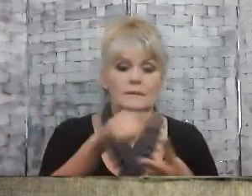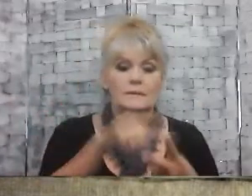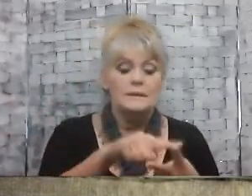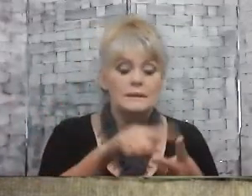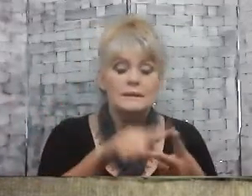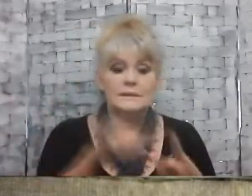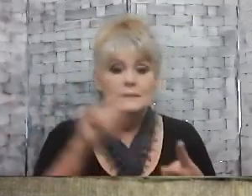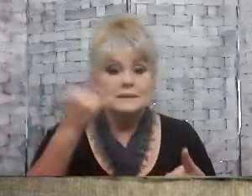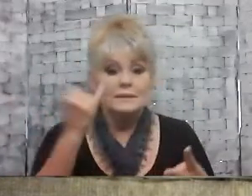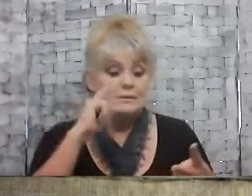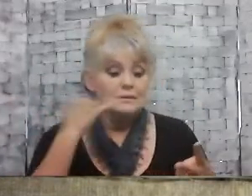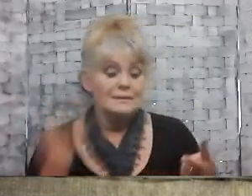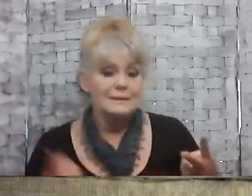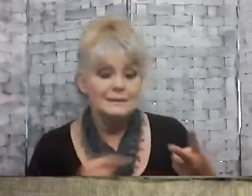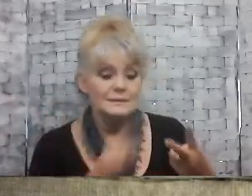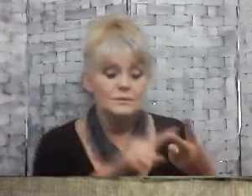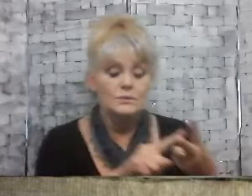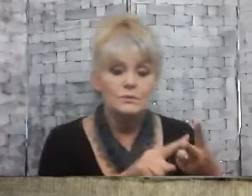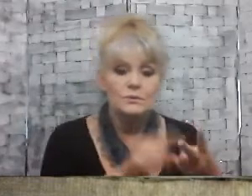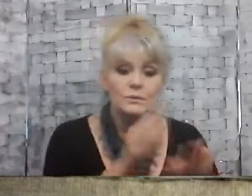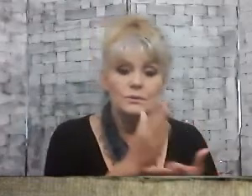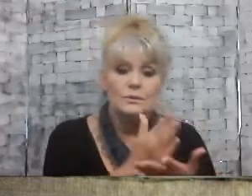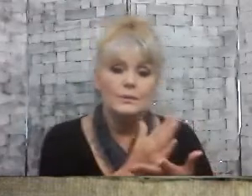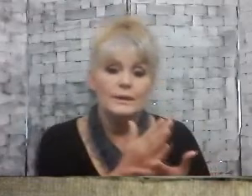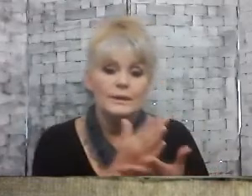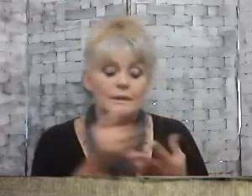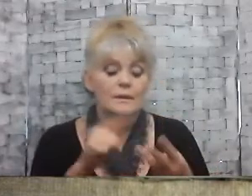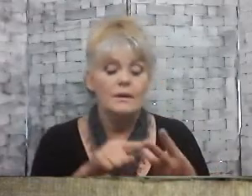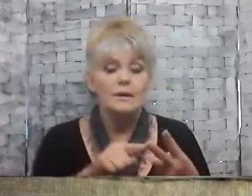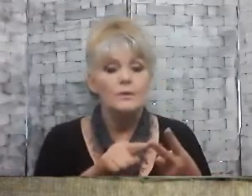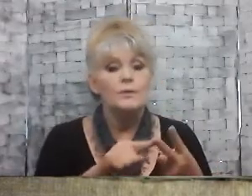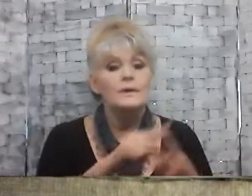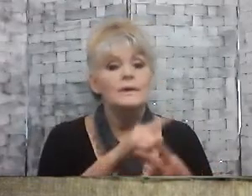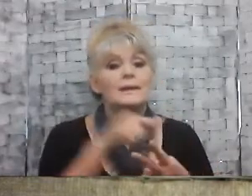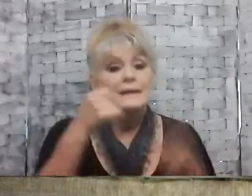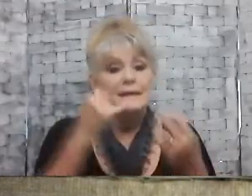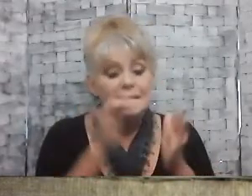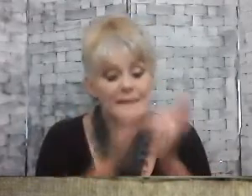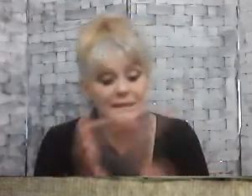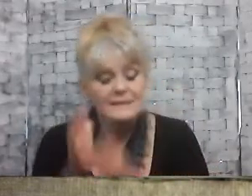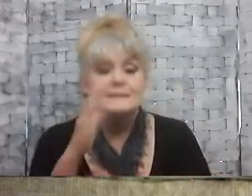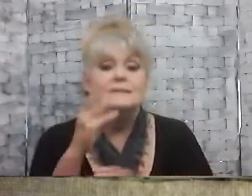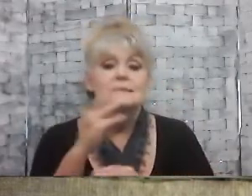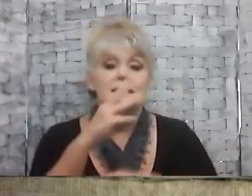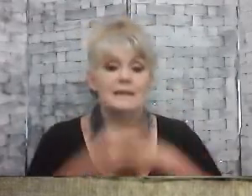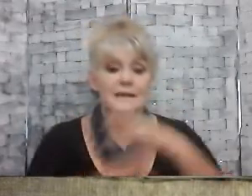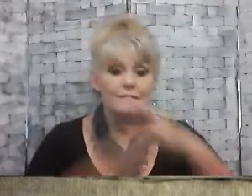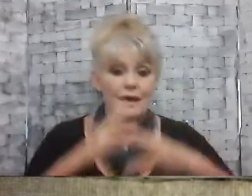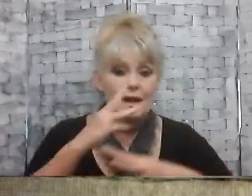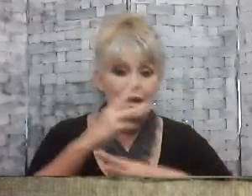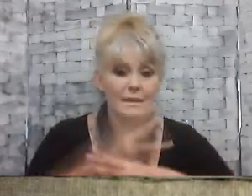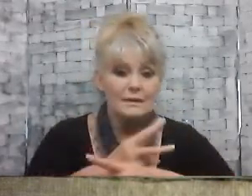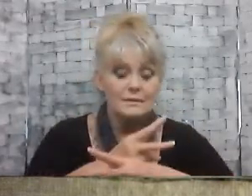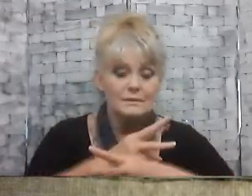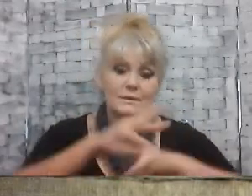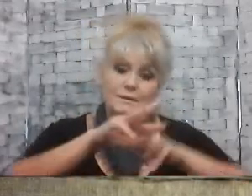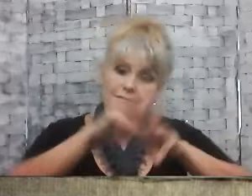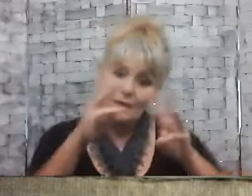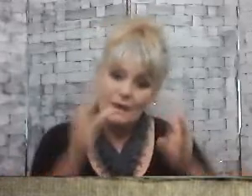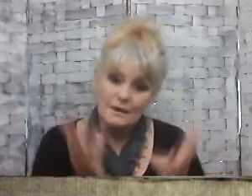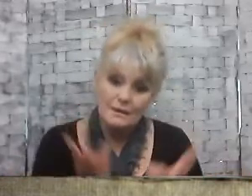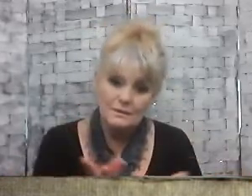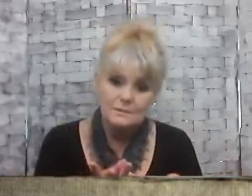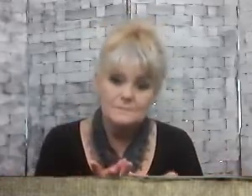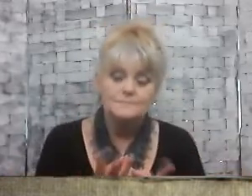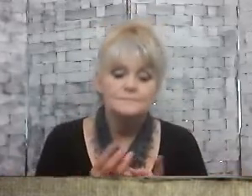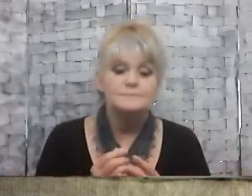Israël, die tweede deel gaan oor Jesus in die wereld. Waar oor gaan hierdie thema? En ons gaan dit uitpak in die dagstukkies, en die story